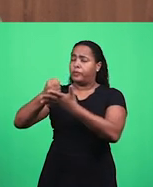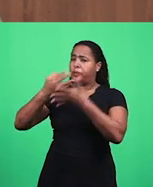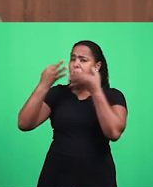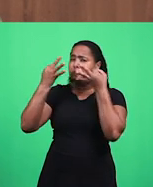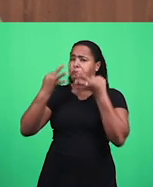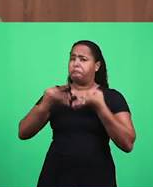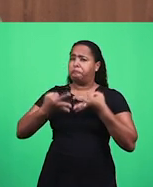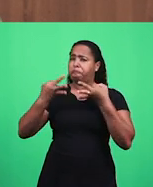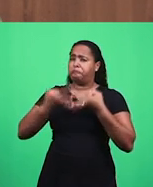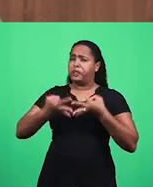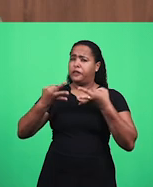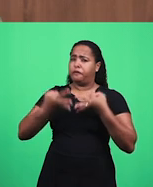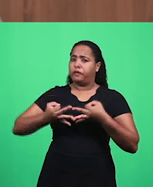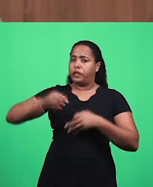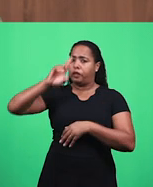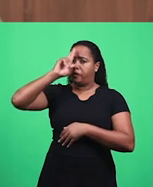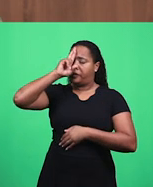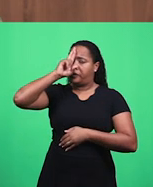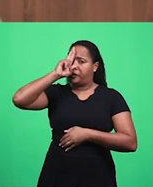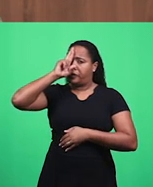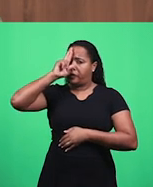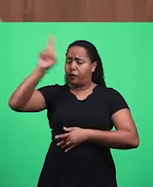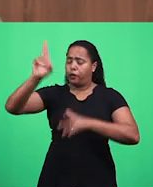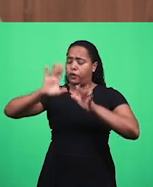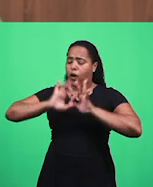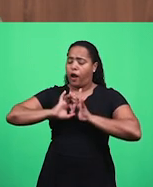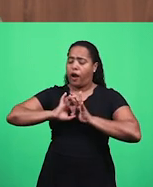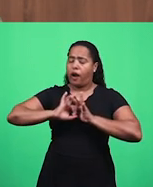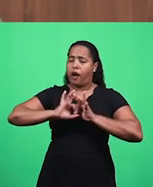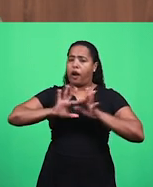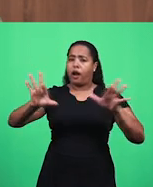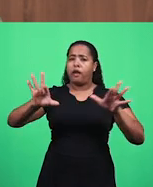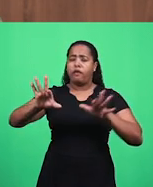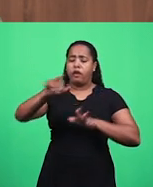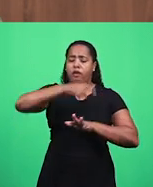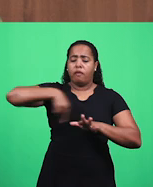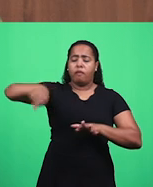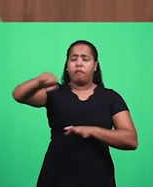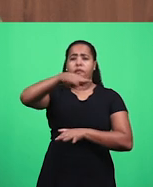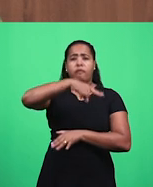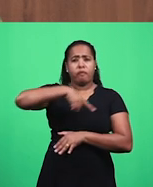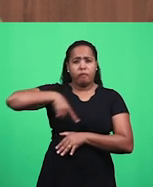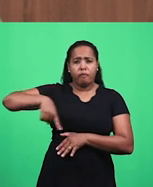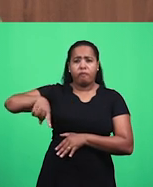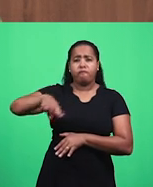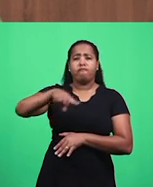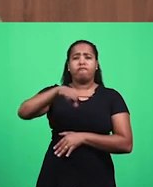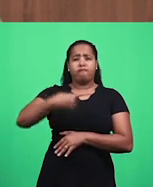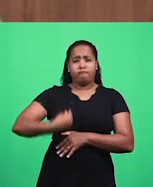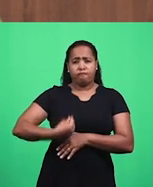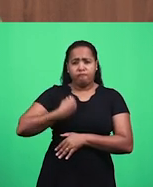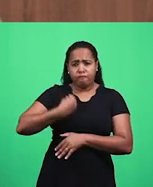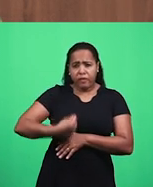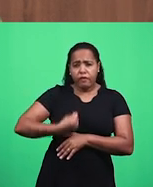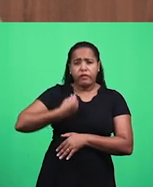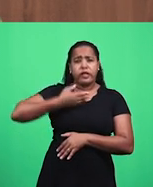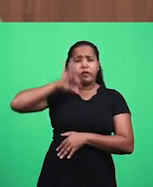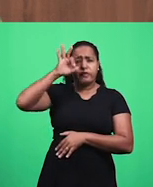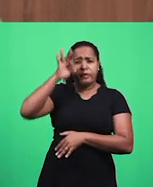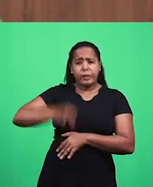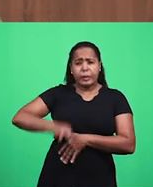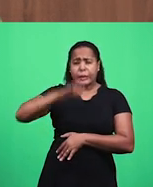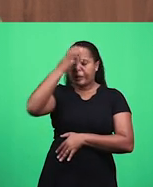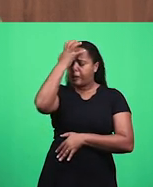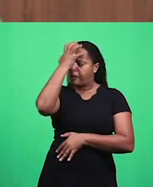мы пользуемся этим чудным ресурсом, который Ты дал в наше распоряжение, чтобы те,